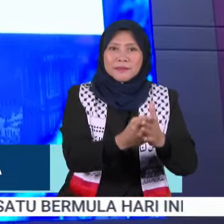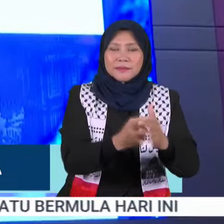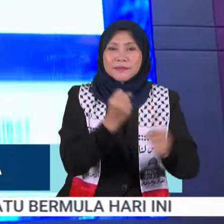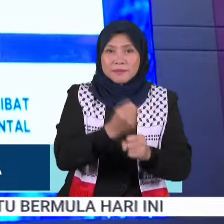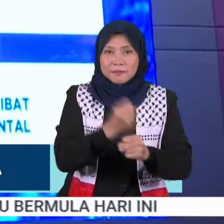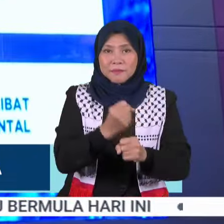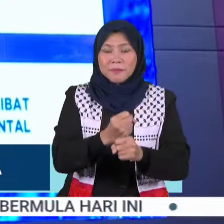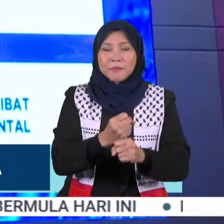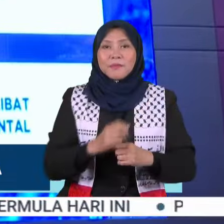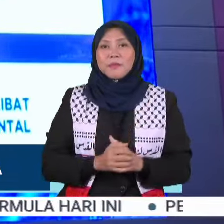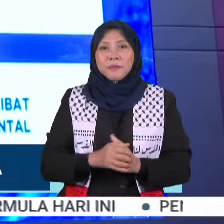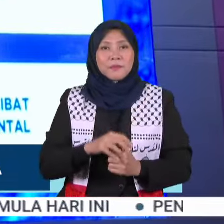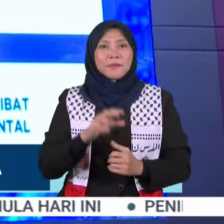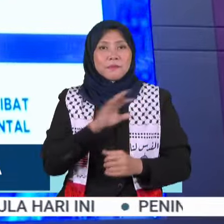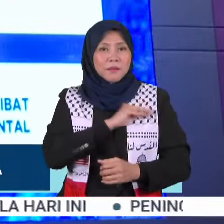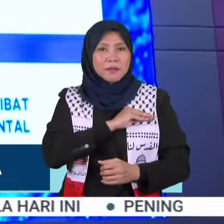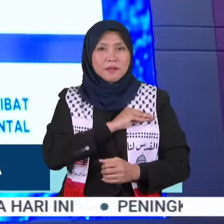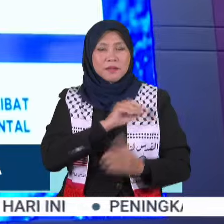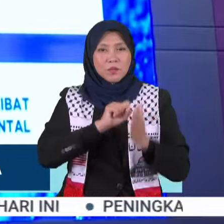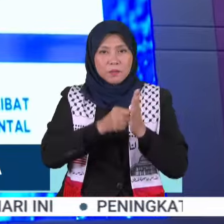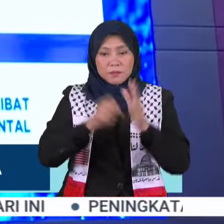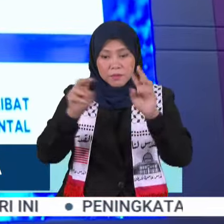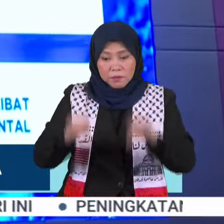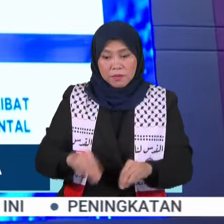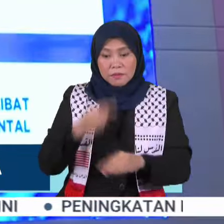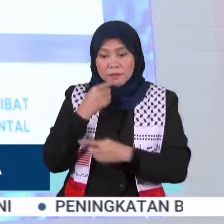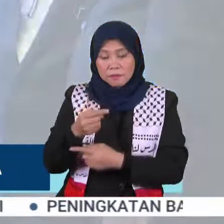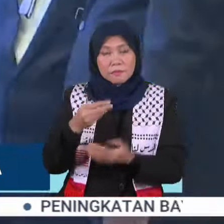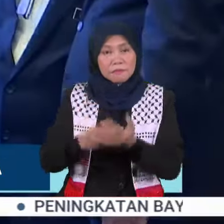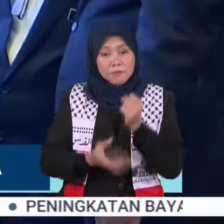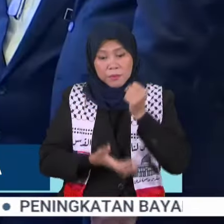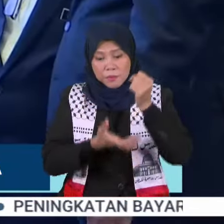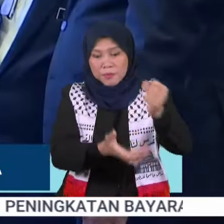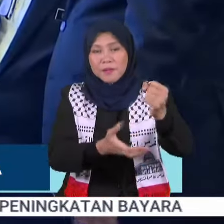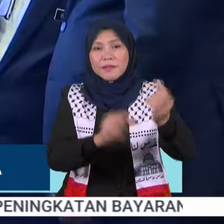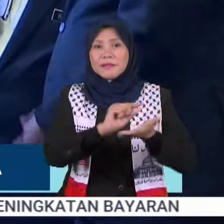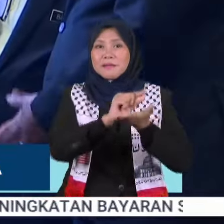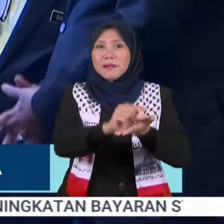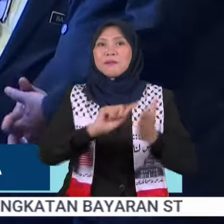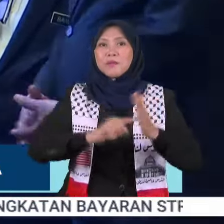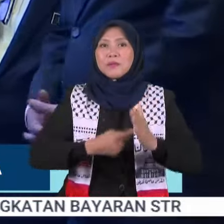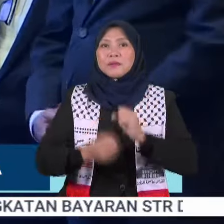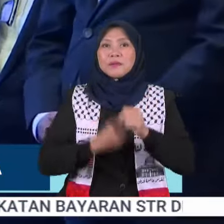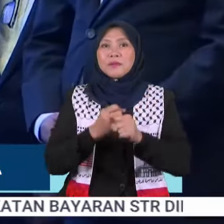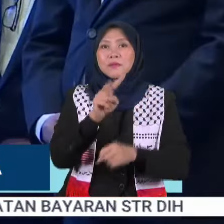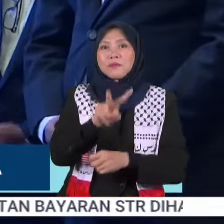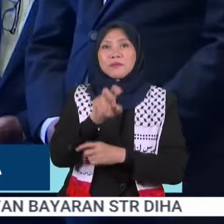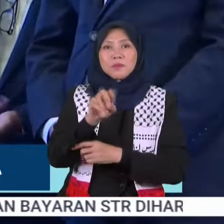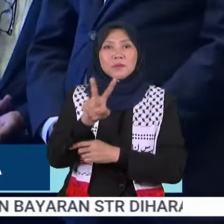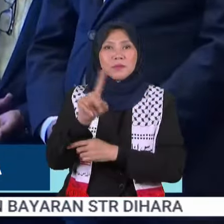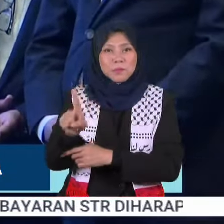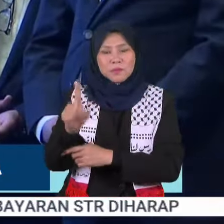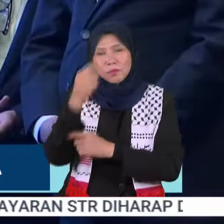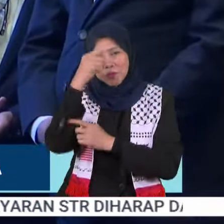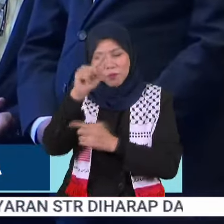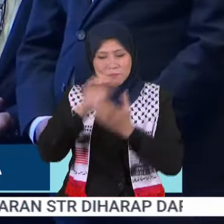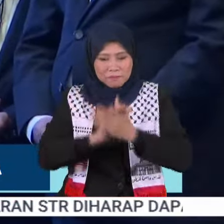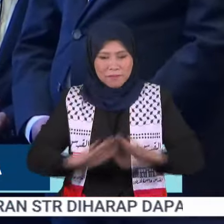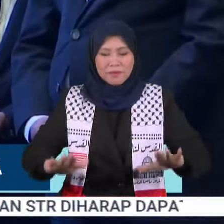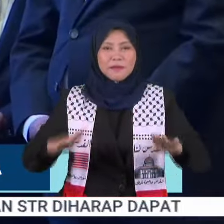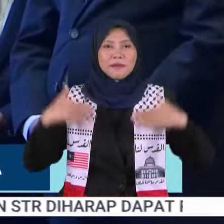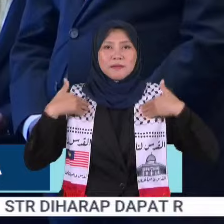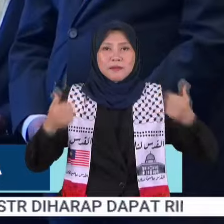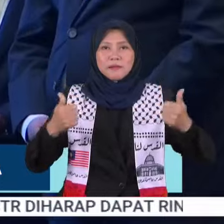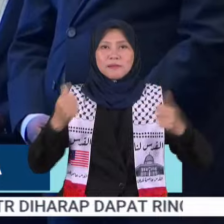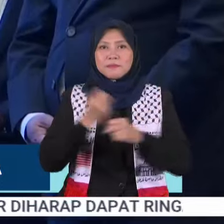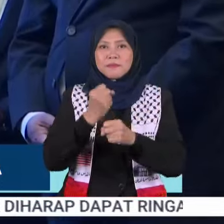Jelas Timbalan Menteri Sumber Manusia, peruntukan geran tahunan sejak tahun 2001 itu bertujuan memperkasakan kesedaran keselamatan dan